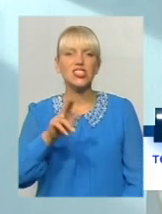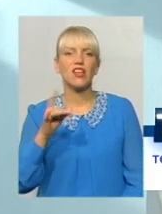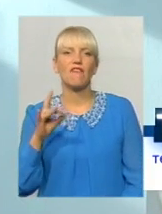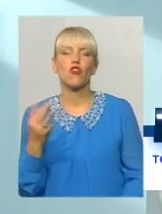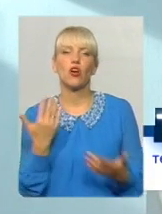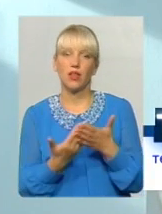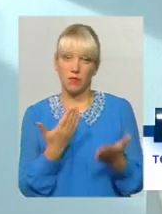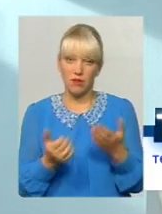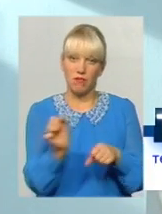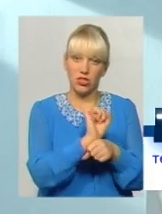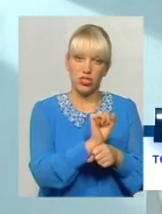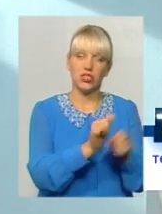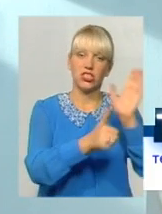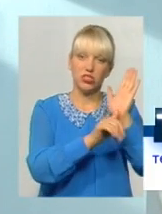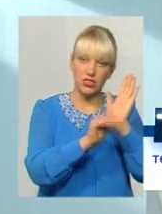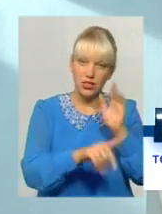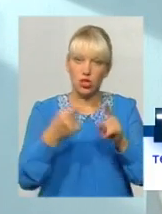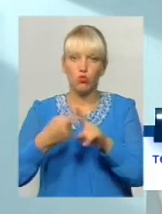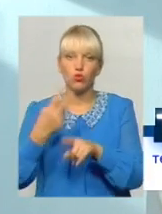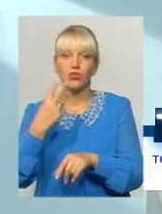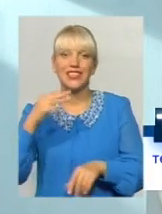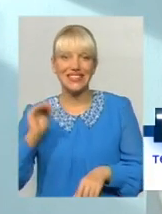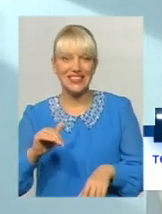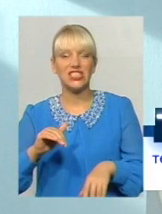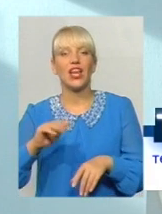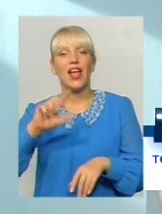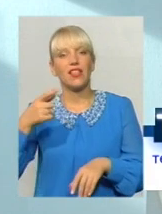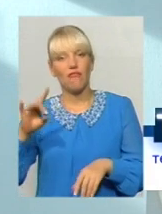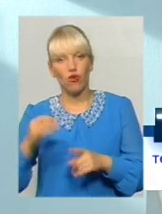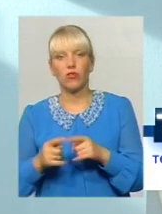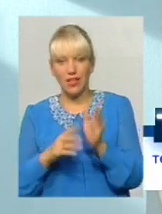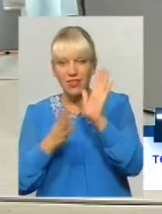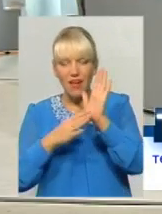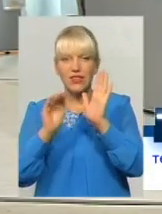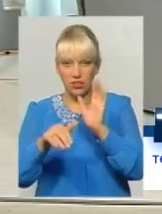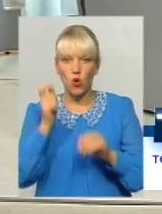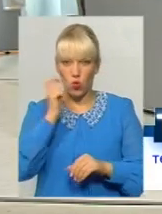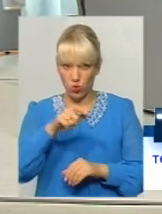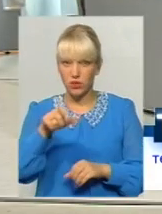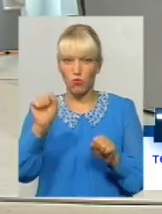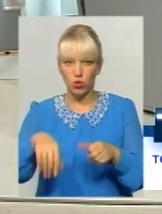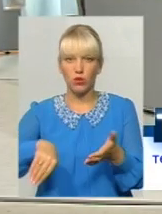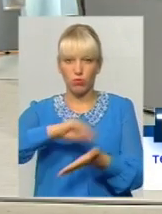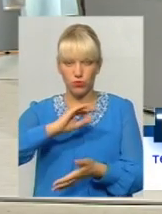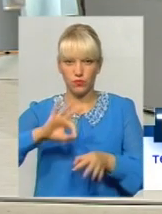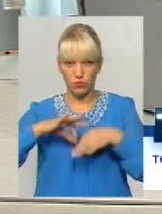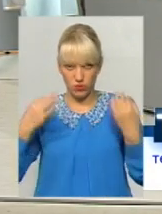засіб коштує 6 і 3 тисячі євро за розмитнення. Це 9 тисяч євро. Може українець собі на сьогоднішній день... Якщо транспортний засіб коштує 6 тисяч євро, то розмитнення десь буде 2 тисячі. Ну